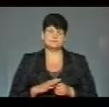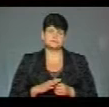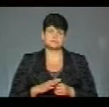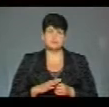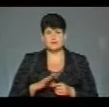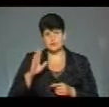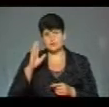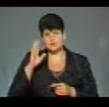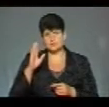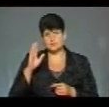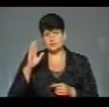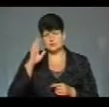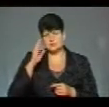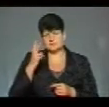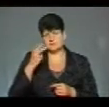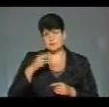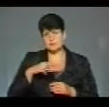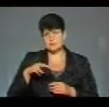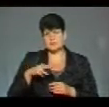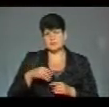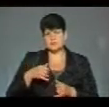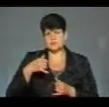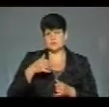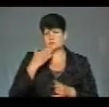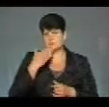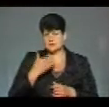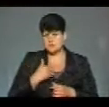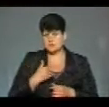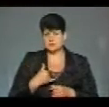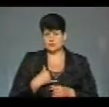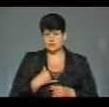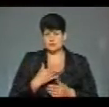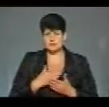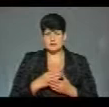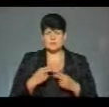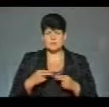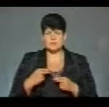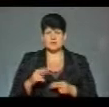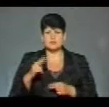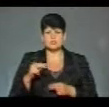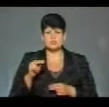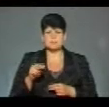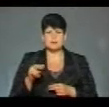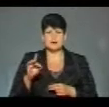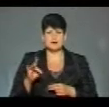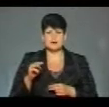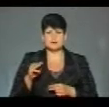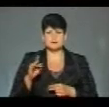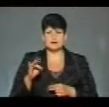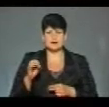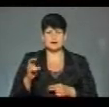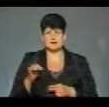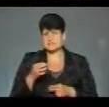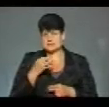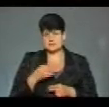чоловік 2 метри зросту. Запитав, чи в мене є продажі GPS-трекери. Я відповів, що